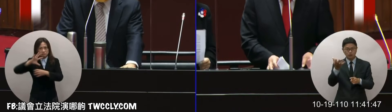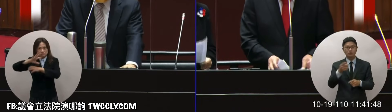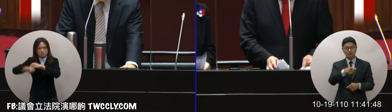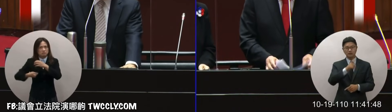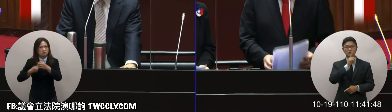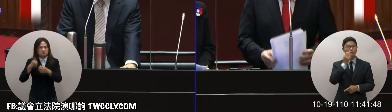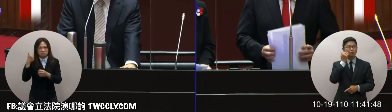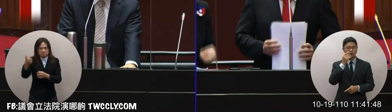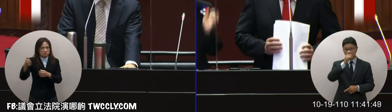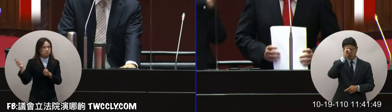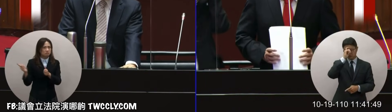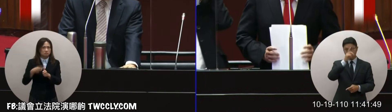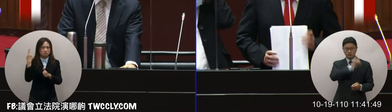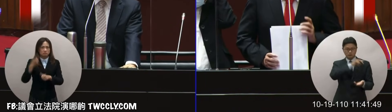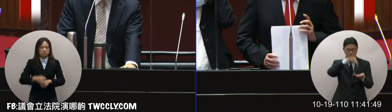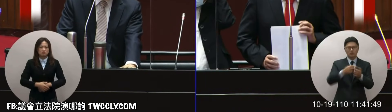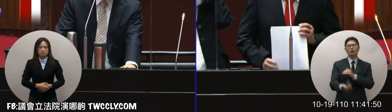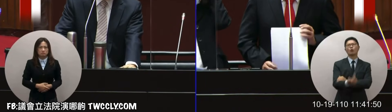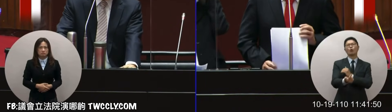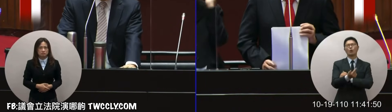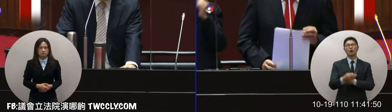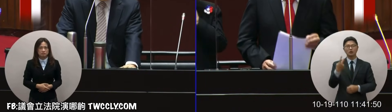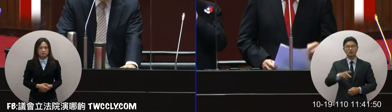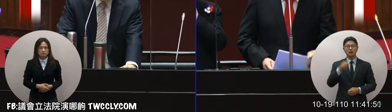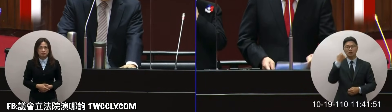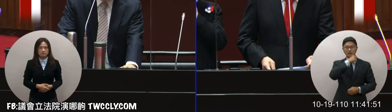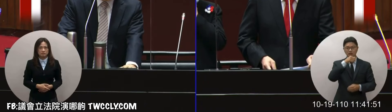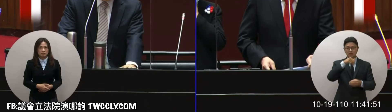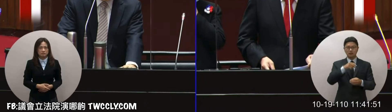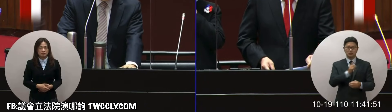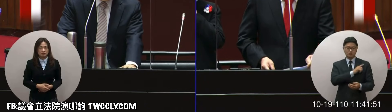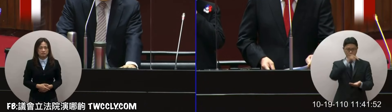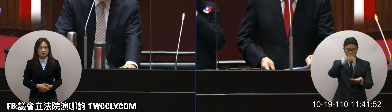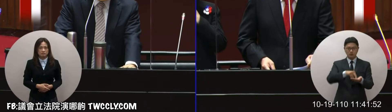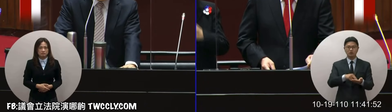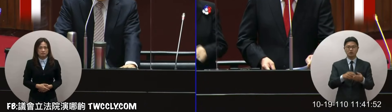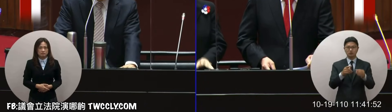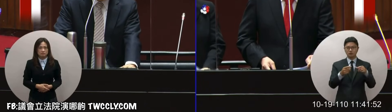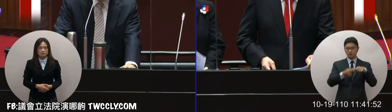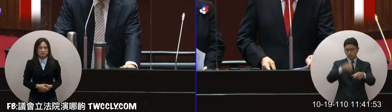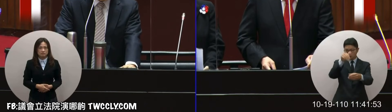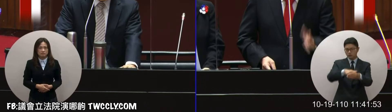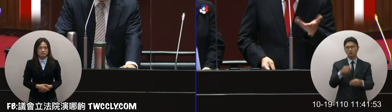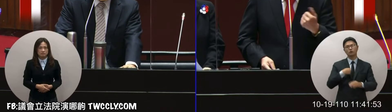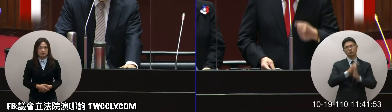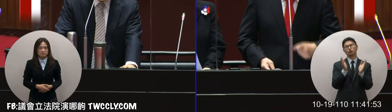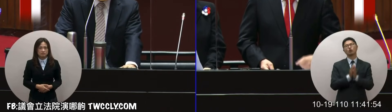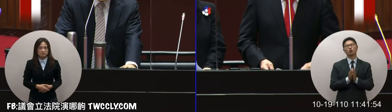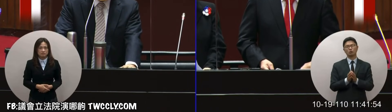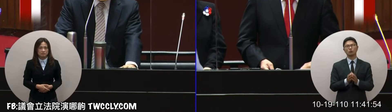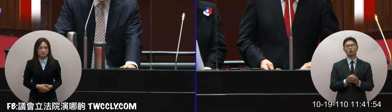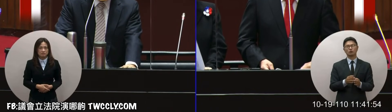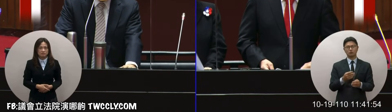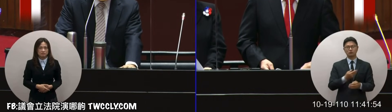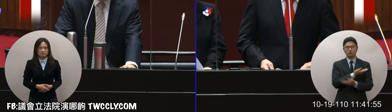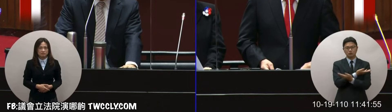最好的。 亦或是你们可以推动台独公投，本席都非常欢迎。哦，我就你唔干